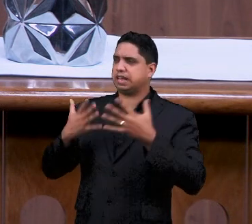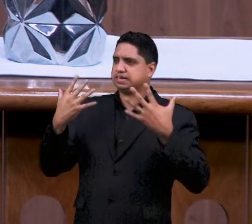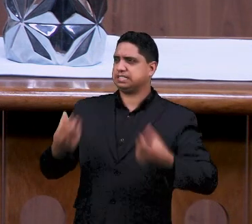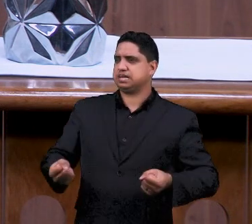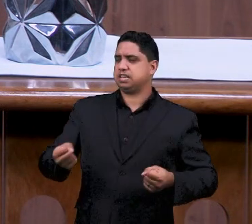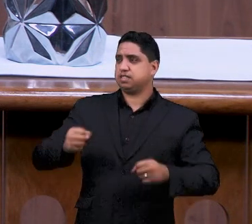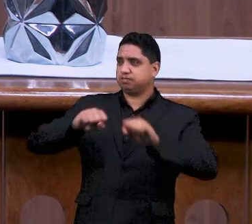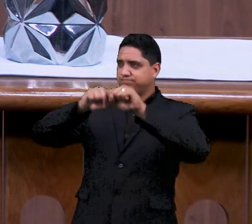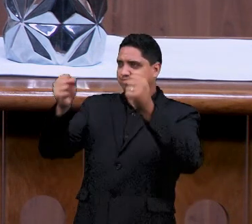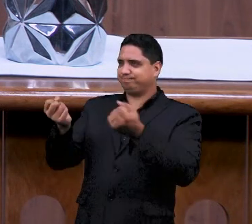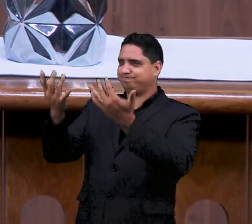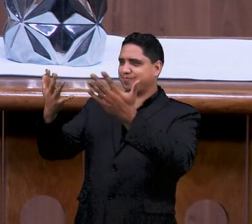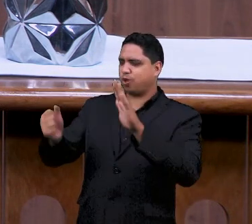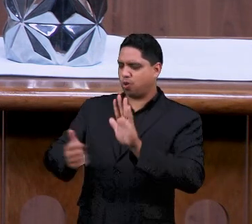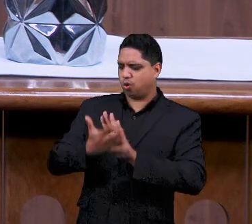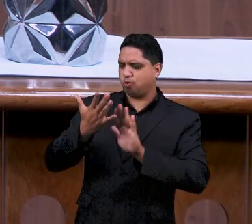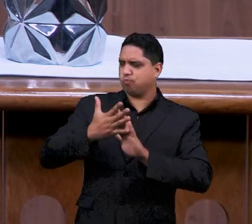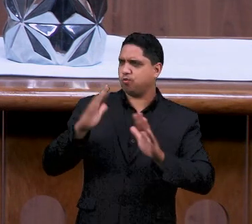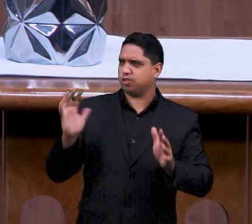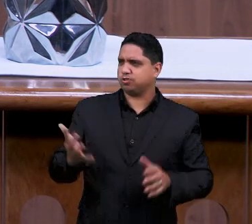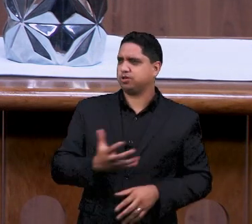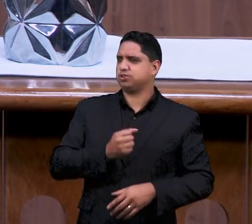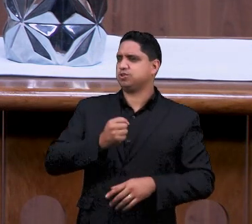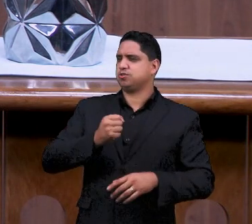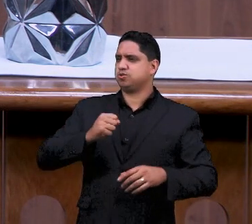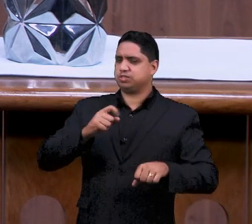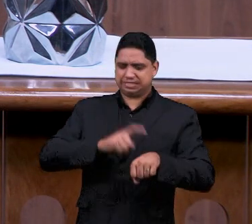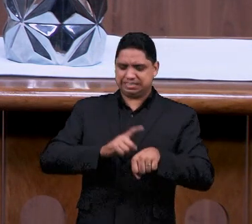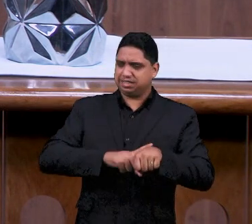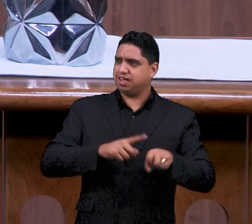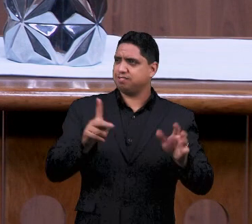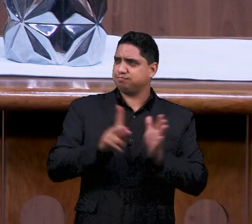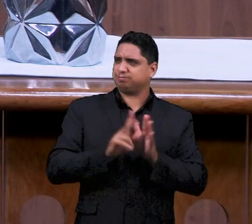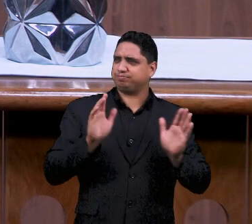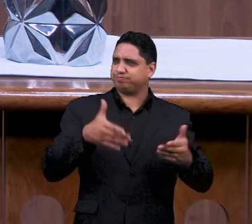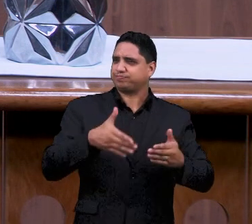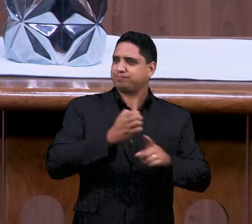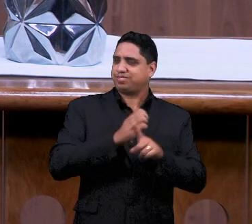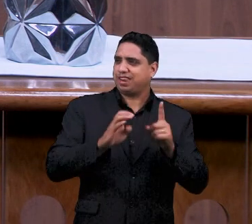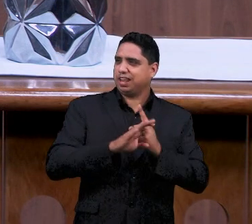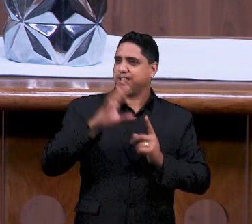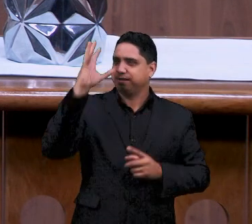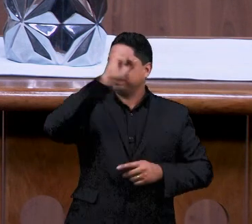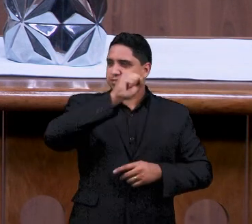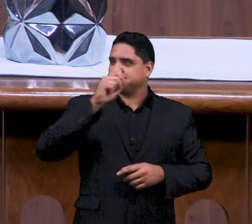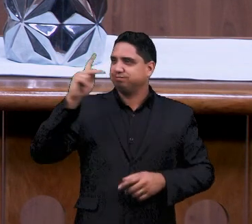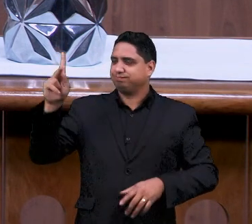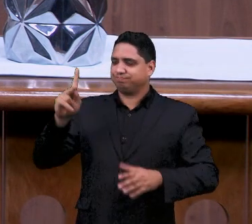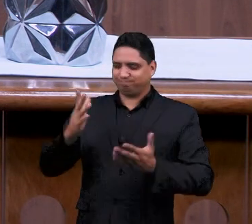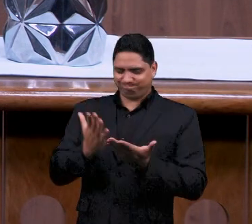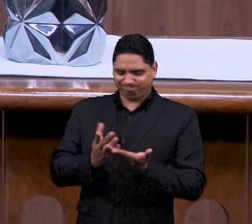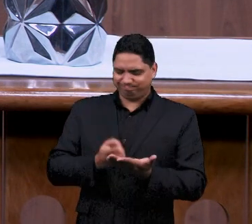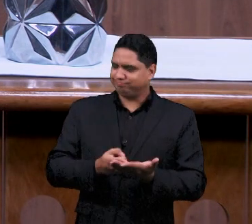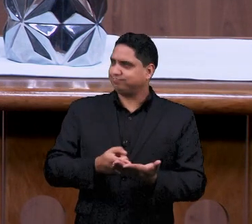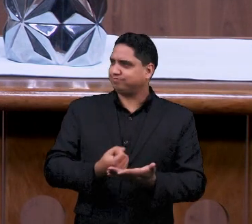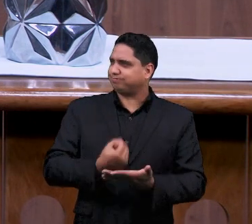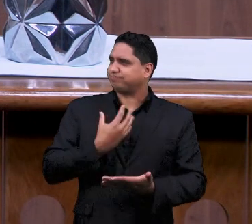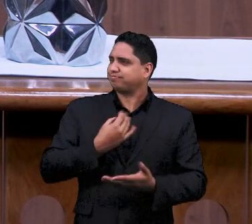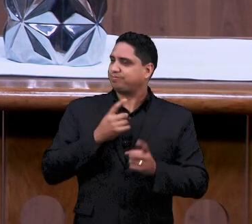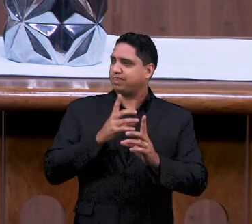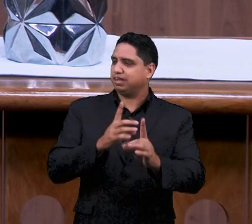puisses recevoir sous ton autel notre adoration, ce temps dédié à l'apprentissage de ta parole, de la doctrine ce matin. Nous mettons